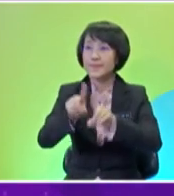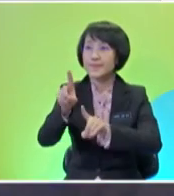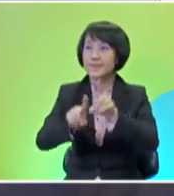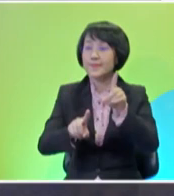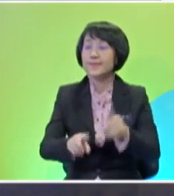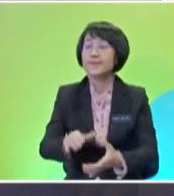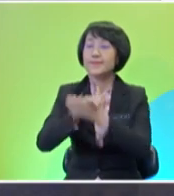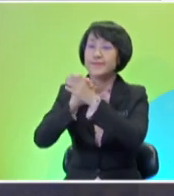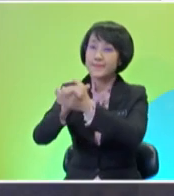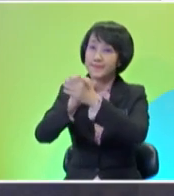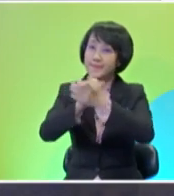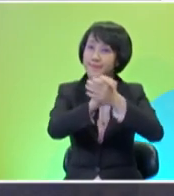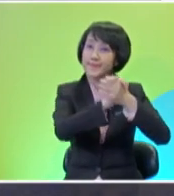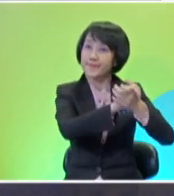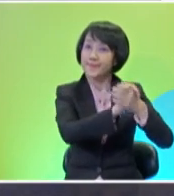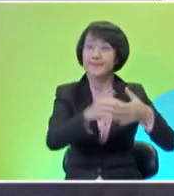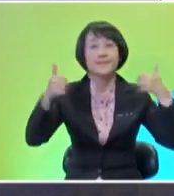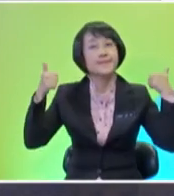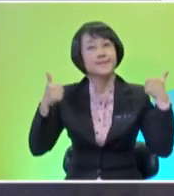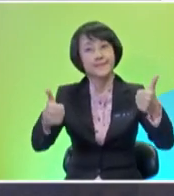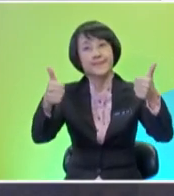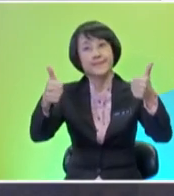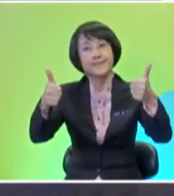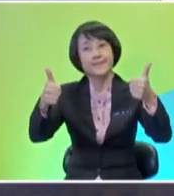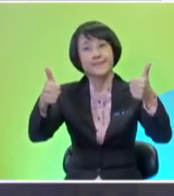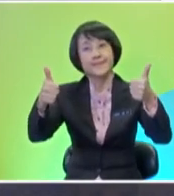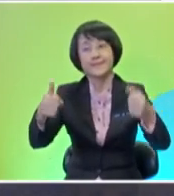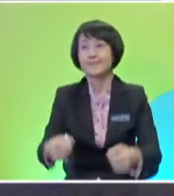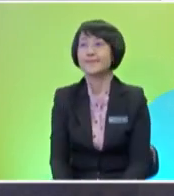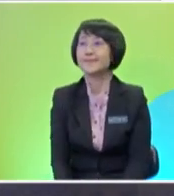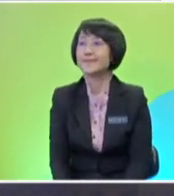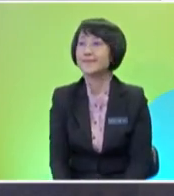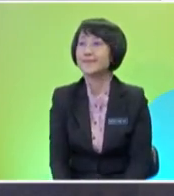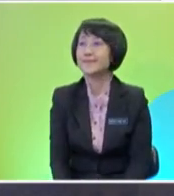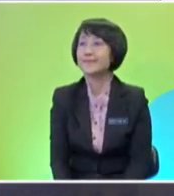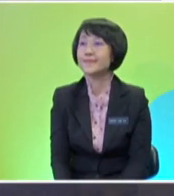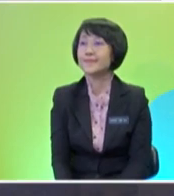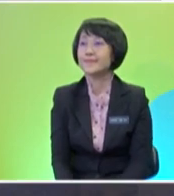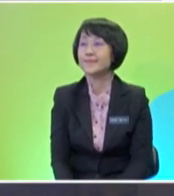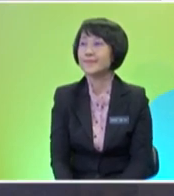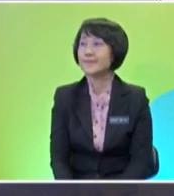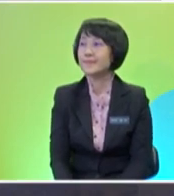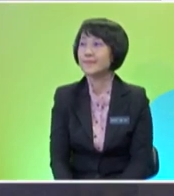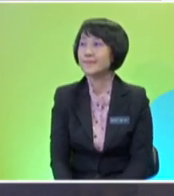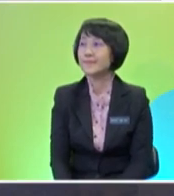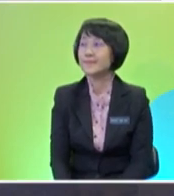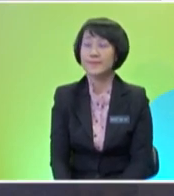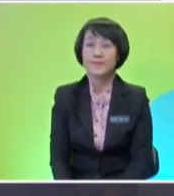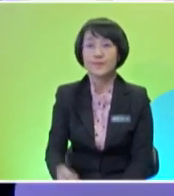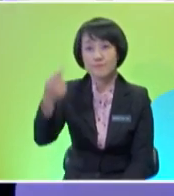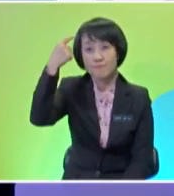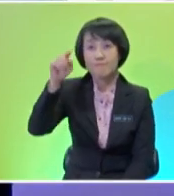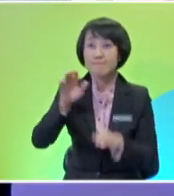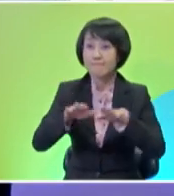aliyatania bagus bagus oke untuk soalnya seterusnya Oke untuk adik-adik yang